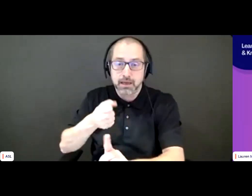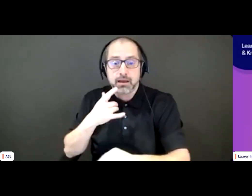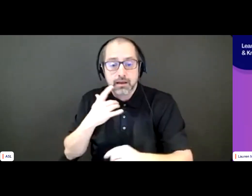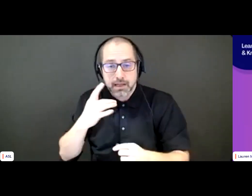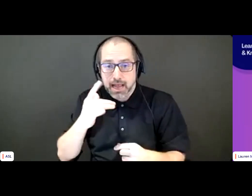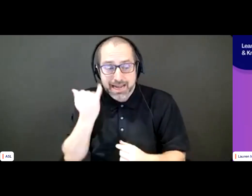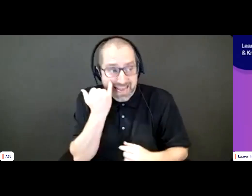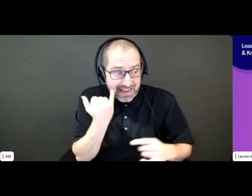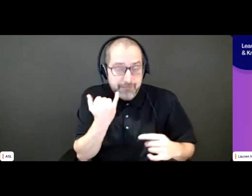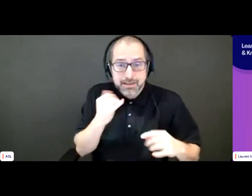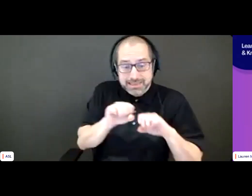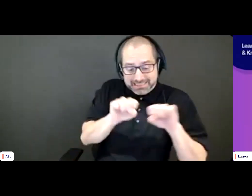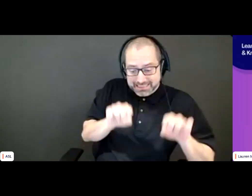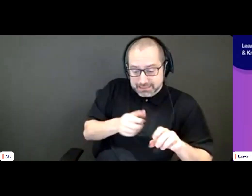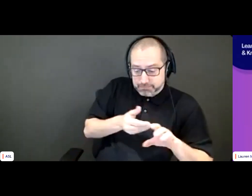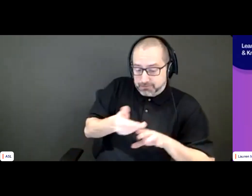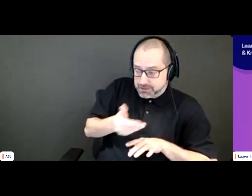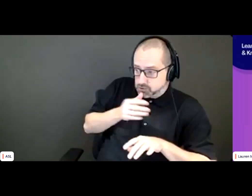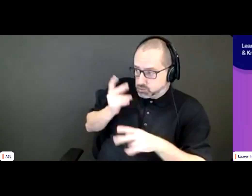tout cela aurait pu être